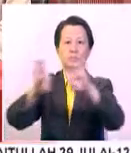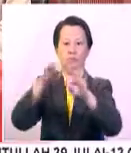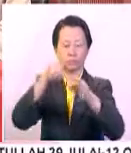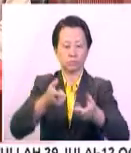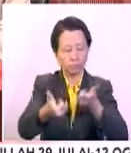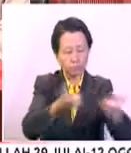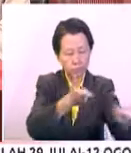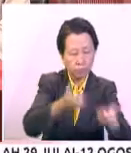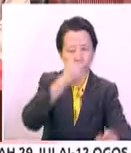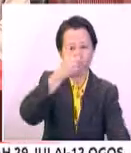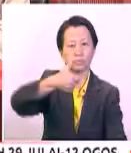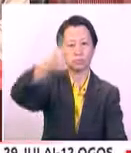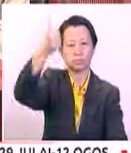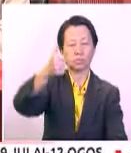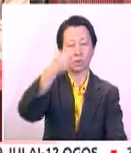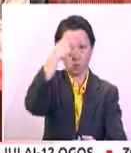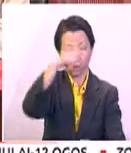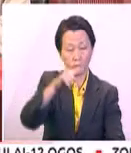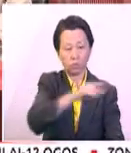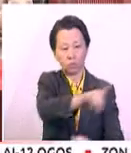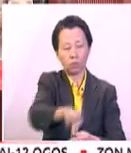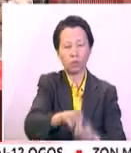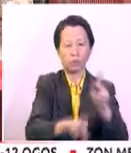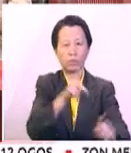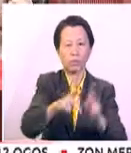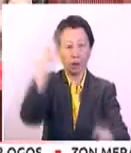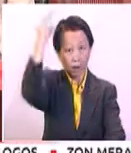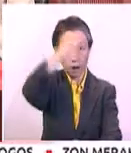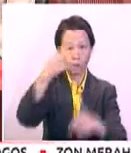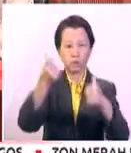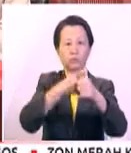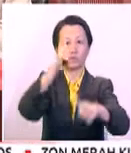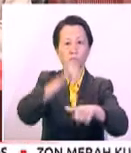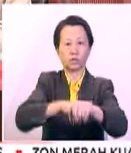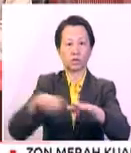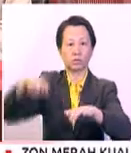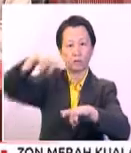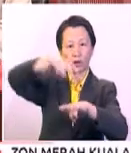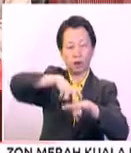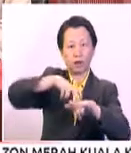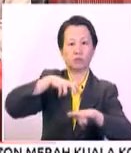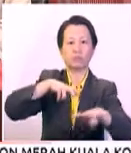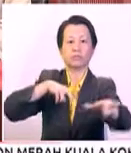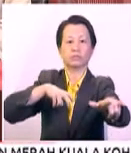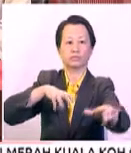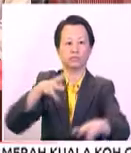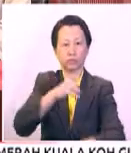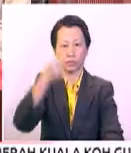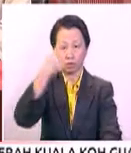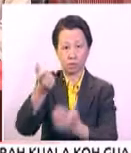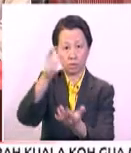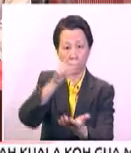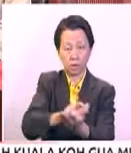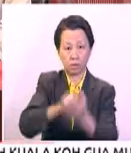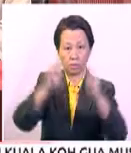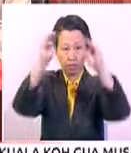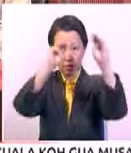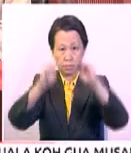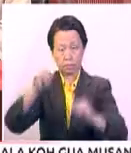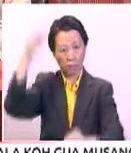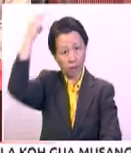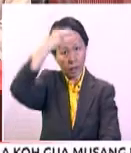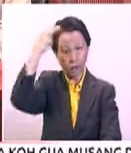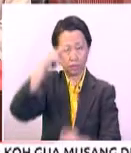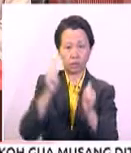memberi layanan terbaik terutama kepada jemaah yang pertama kali menaiki kapal terbang. Dan untuk laporan musim haji 2019,